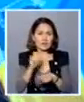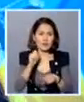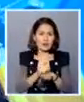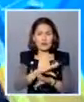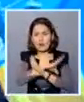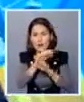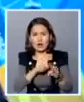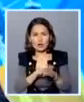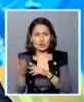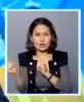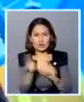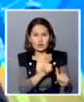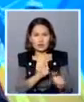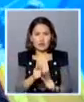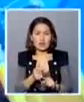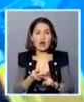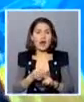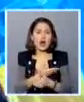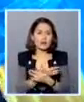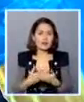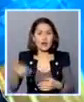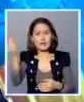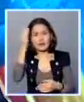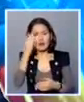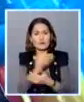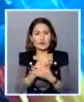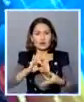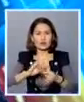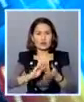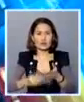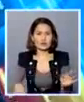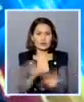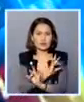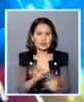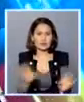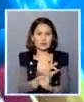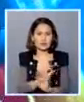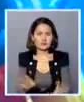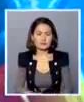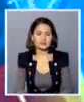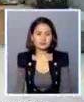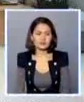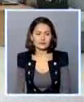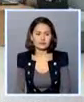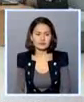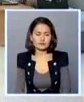барлығы бұқараның әлеуметін көтеруге бағытталған. Сан салалы пікірлерді Бақытбек Жамашұлы жинақтаған еді.